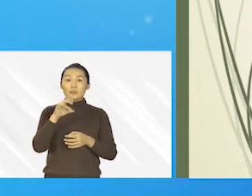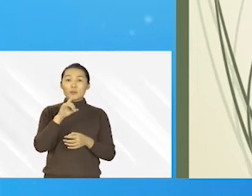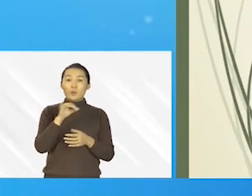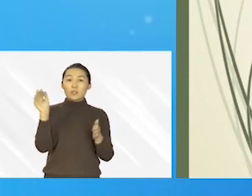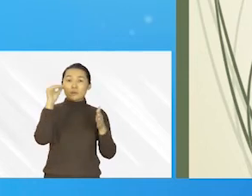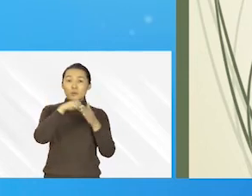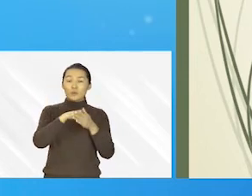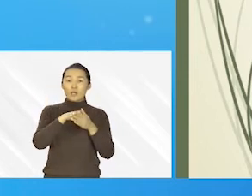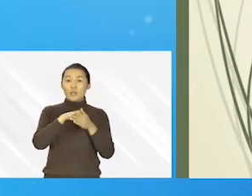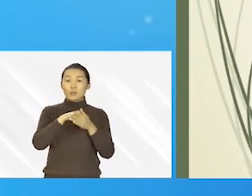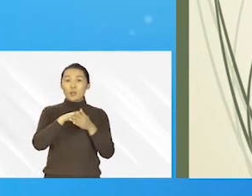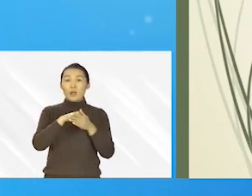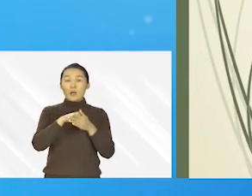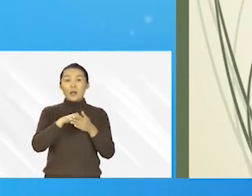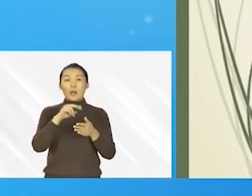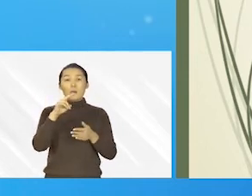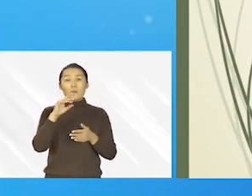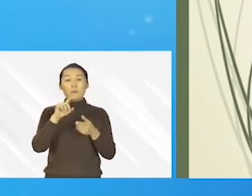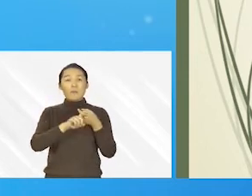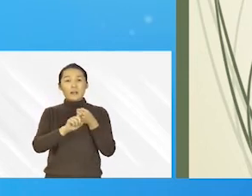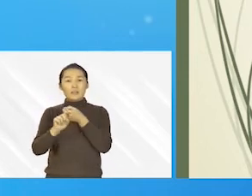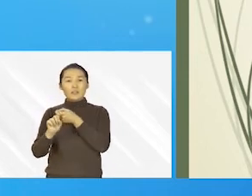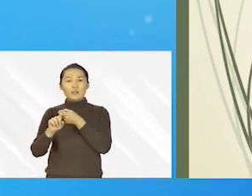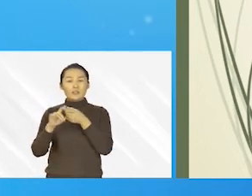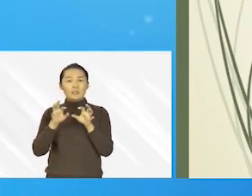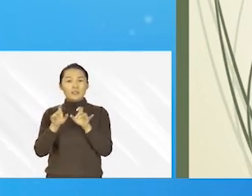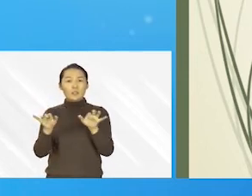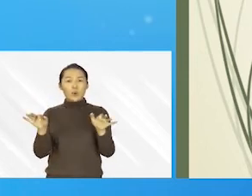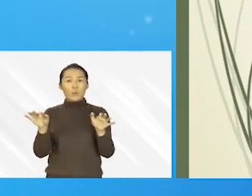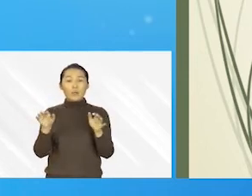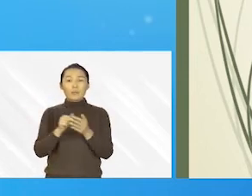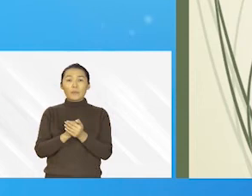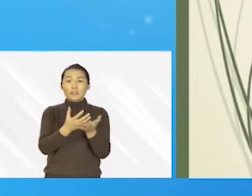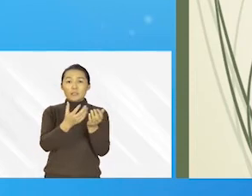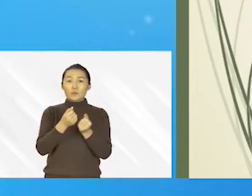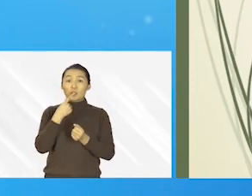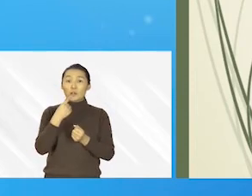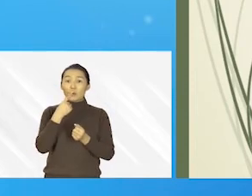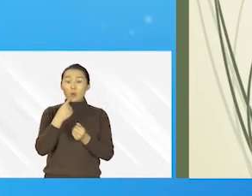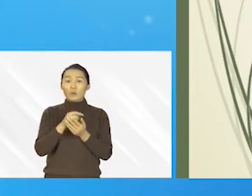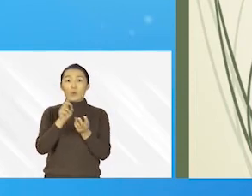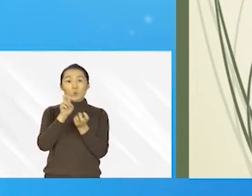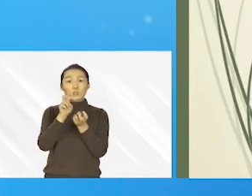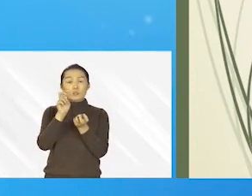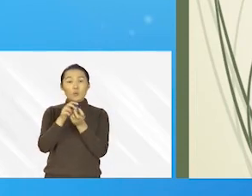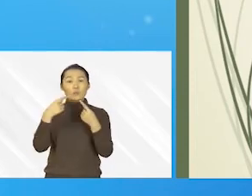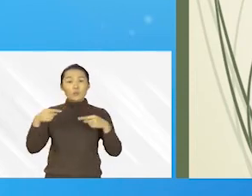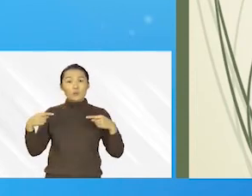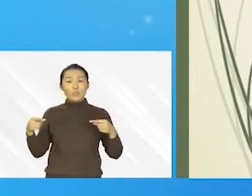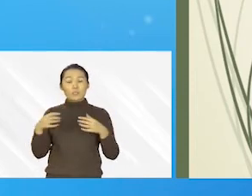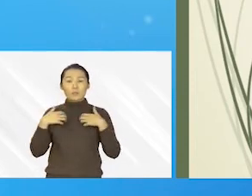включает паразитических насекомых, сосущих кровь у грызунов и других млекопитающих и